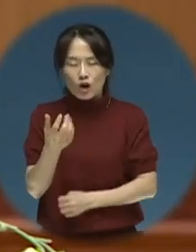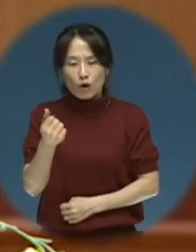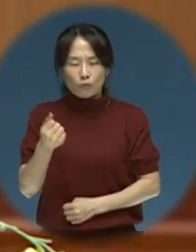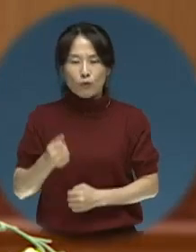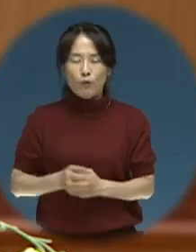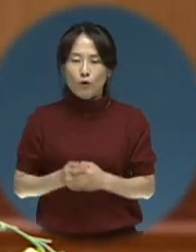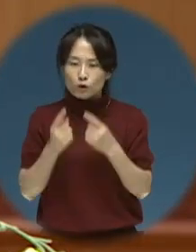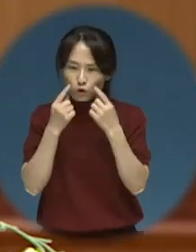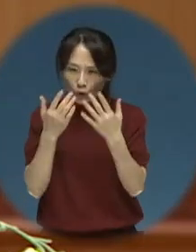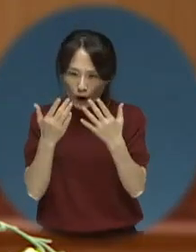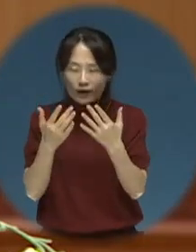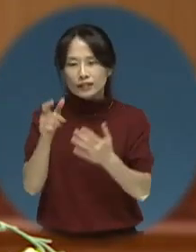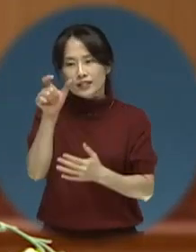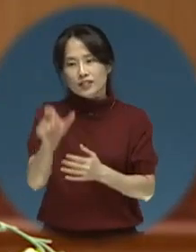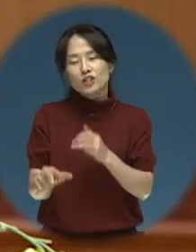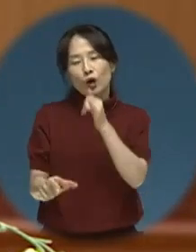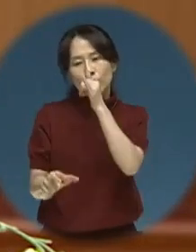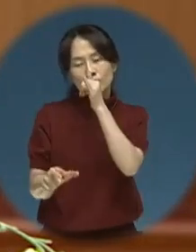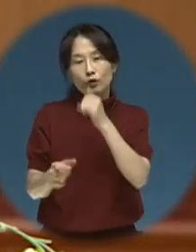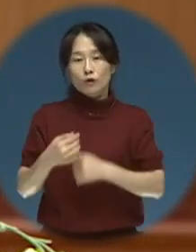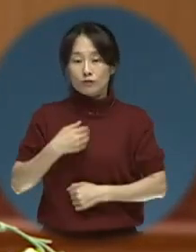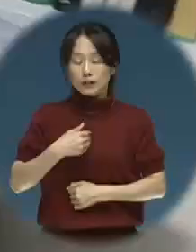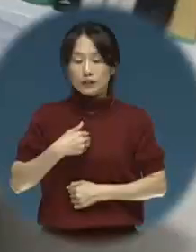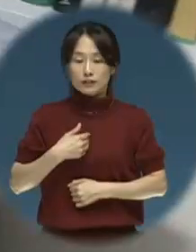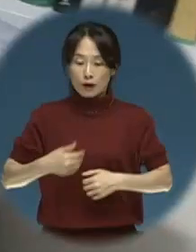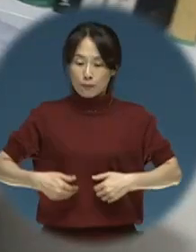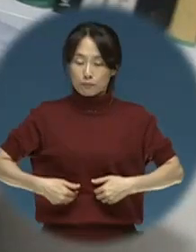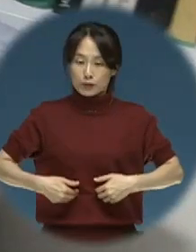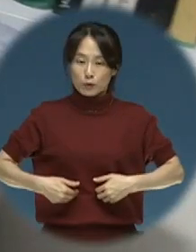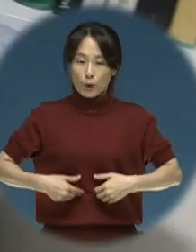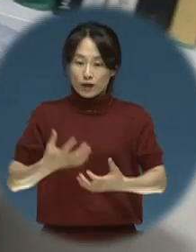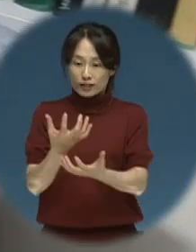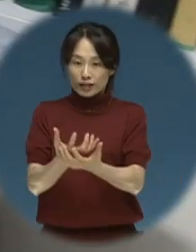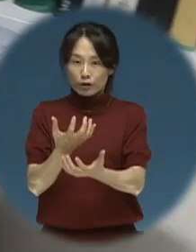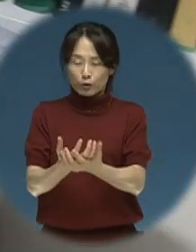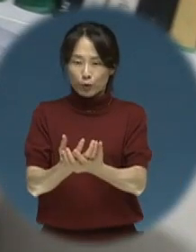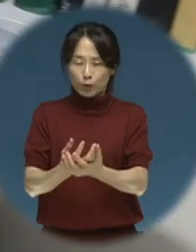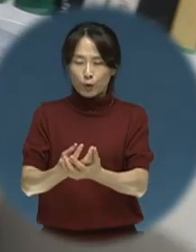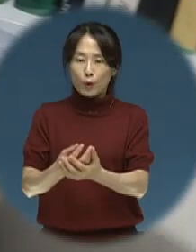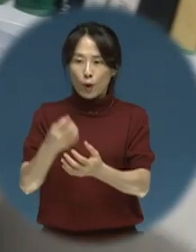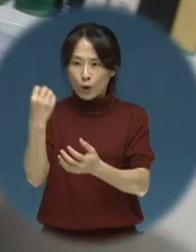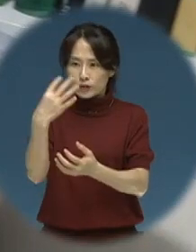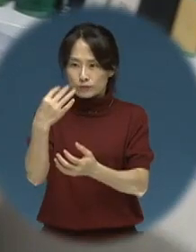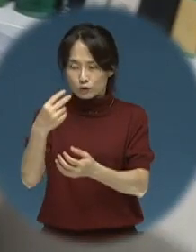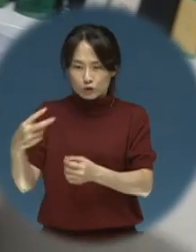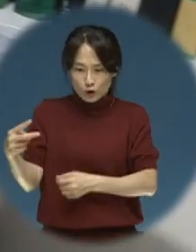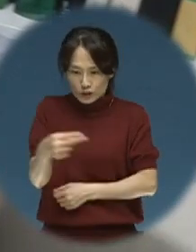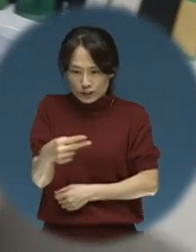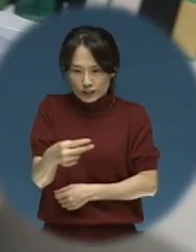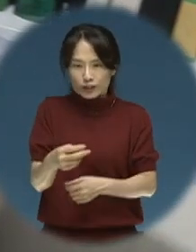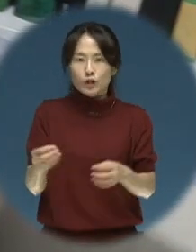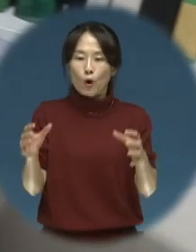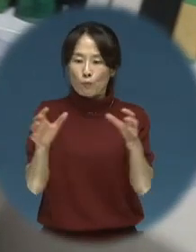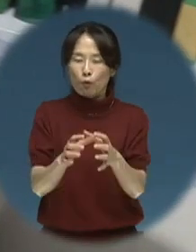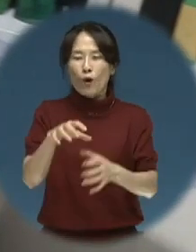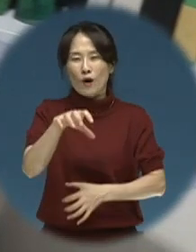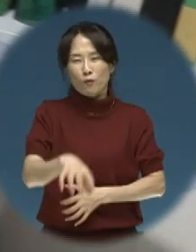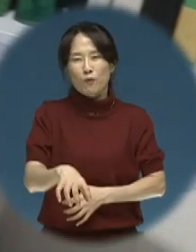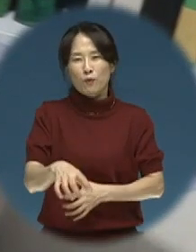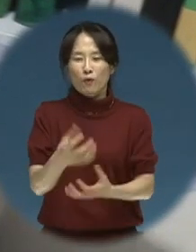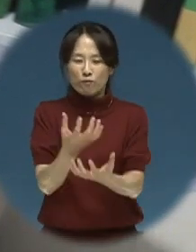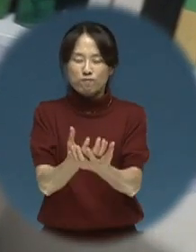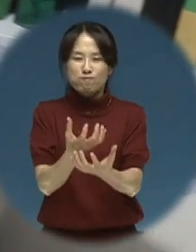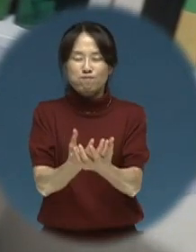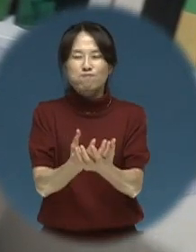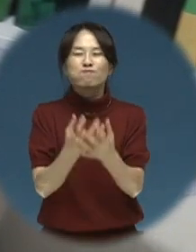것들을 이렇게 저는 이렇게 몇 상자가 됩니다. 제 필요한 자료를 잘라놓은. 신문 스크랩? 네, 네. 네. 그것이